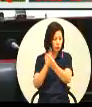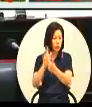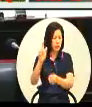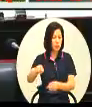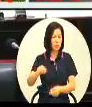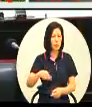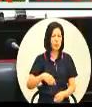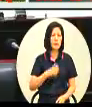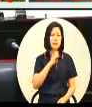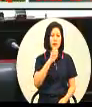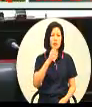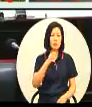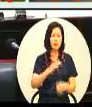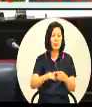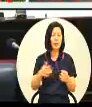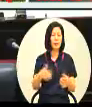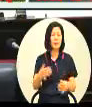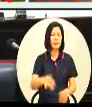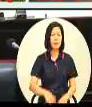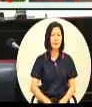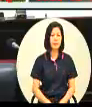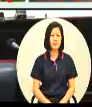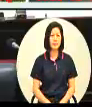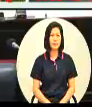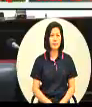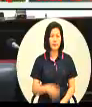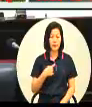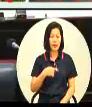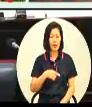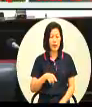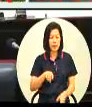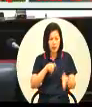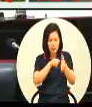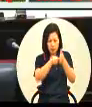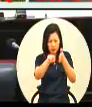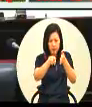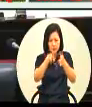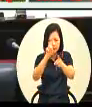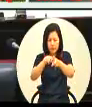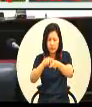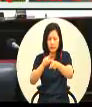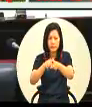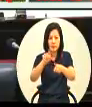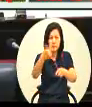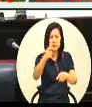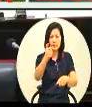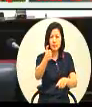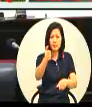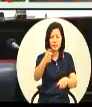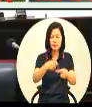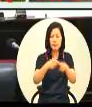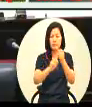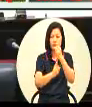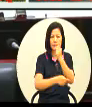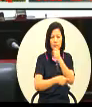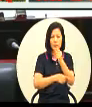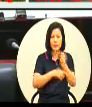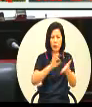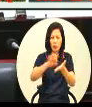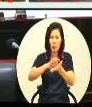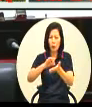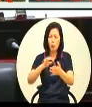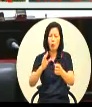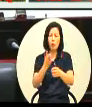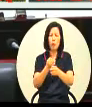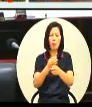到40岁，他说他走到按照指标指示的650公尺的公厕，需要花掉8分钟时